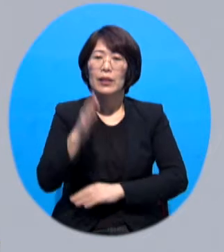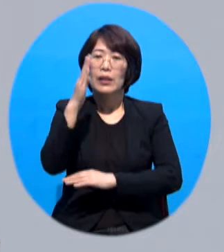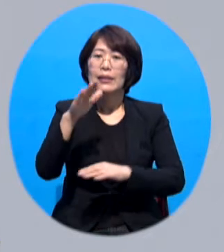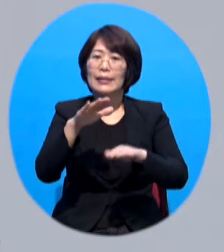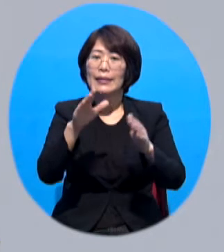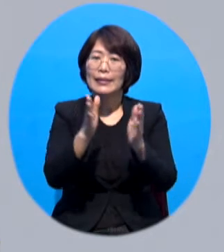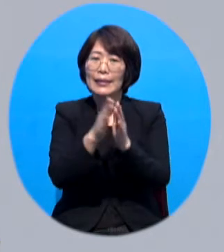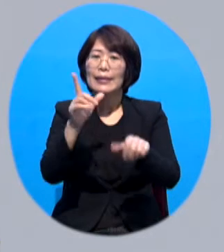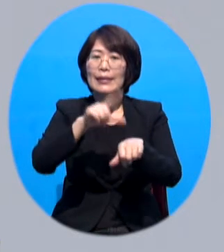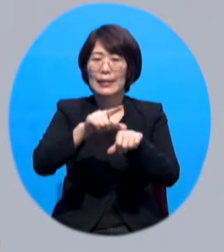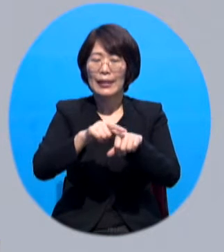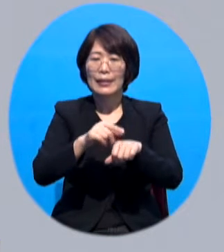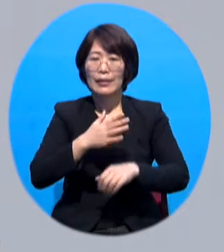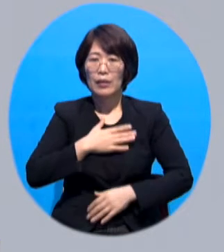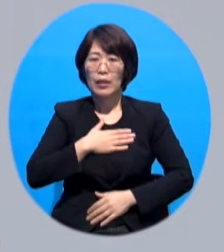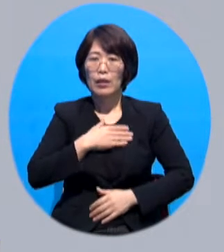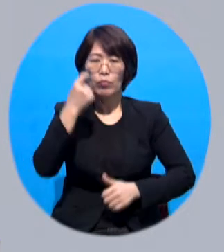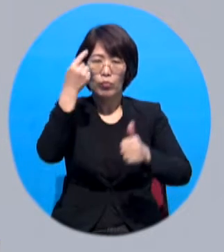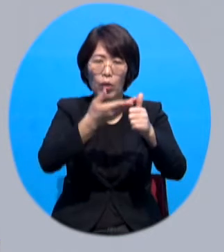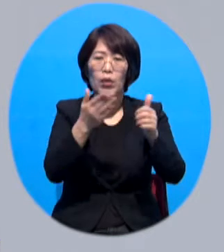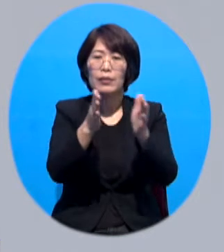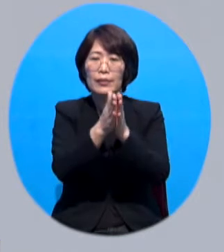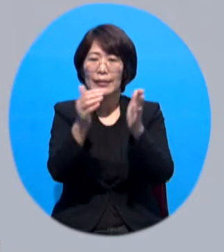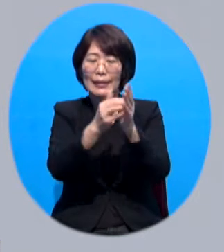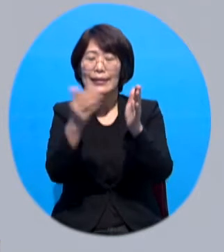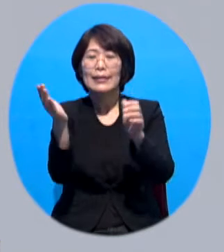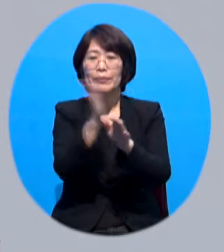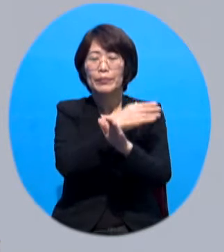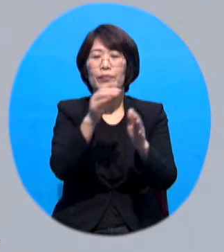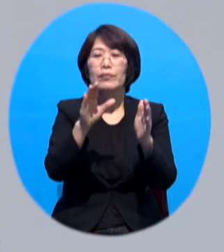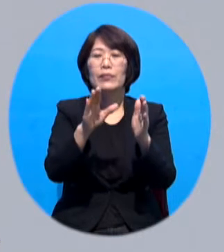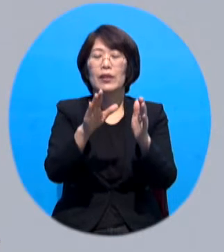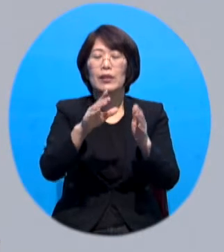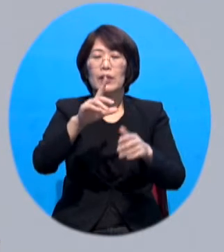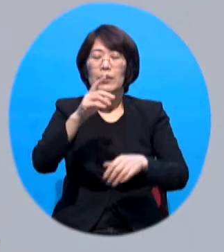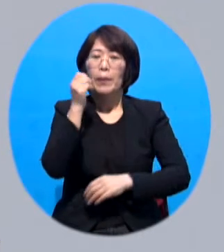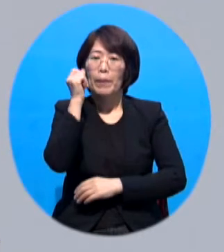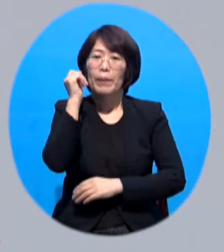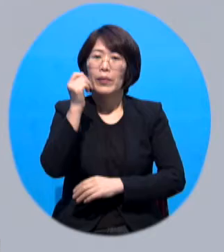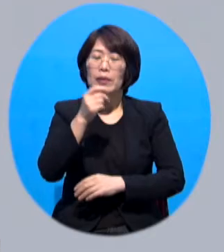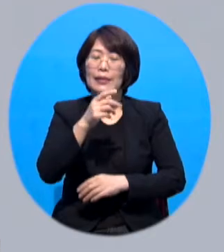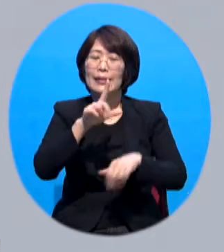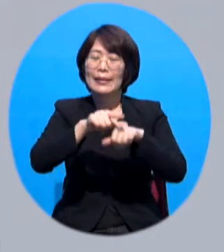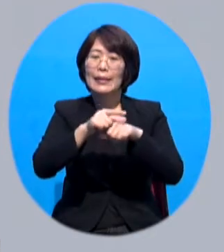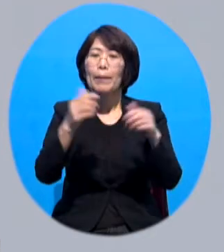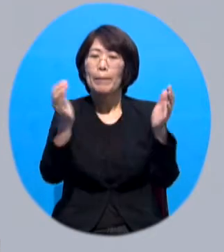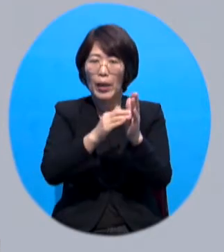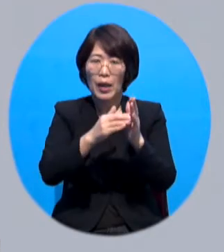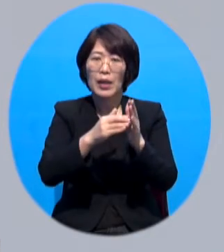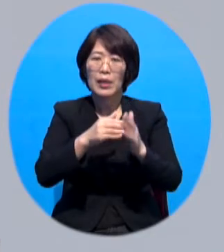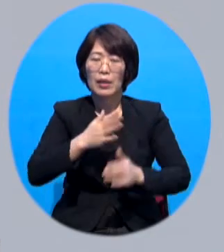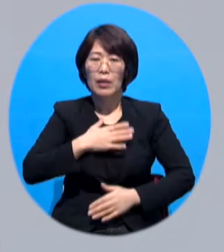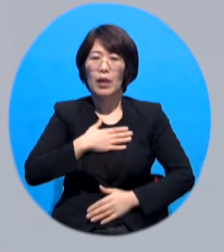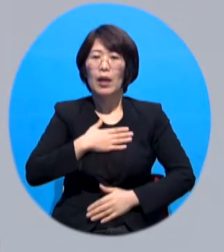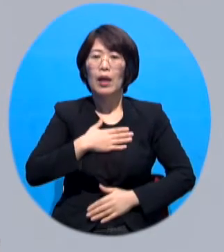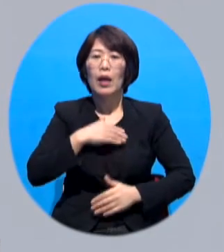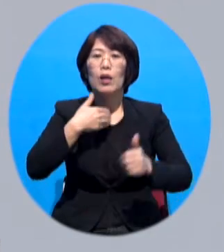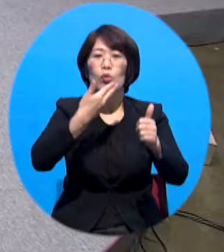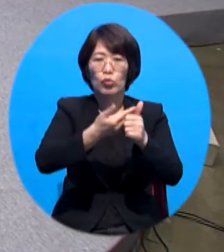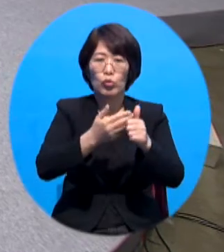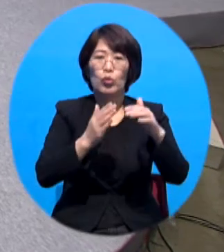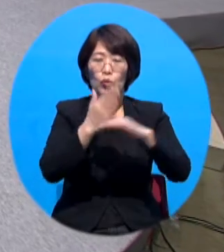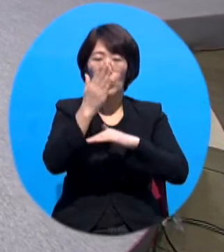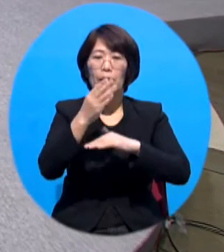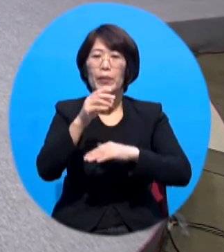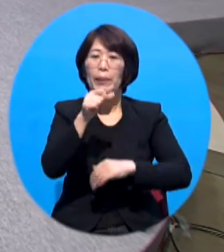시작 시간은 사회자의 질문 요구가 끝나는 시점이 고요 제한 시간이 끝나면 사회자가 제재하고 마이크를 쓰겠습니다 첫